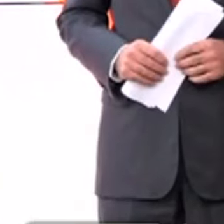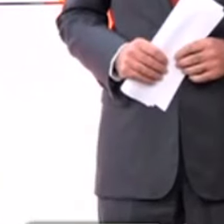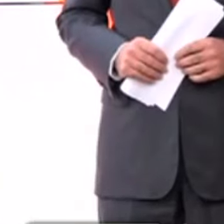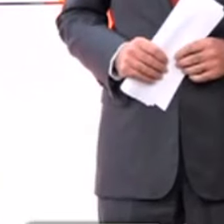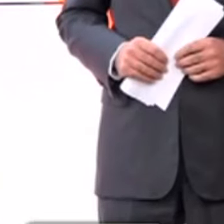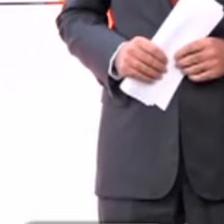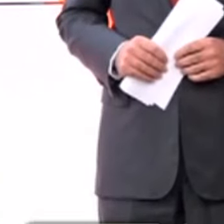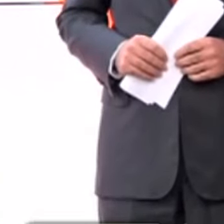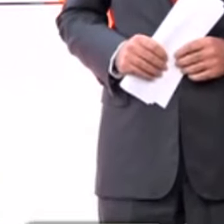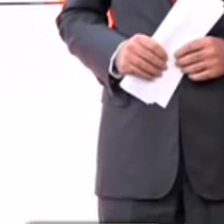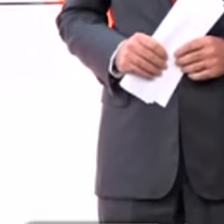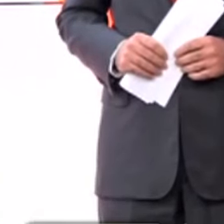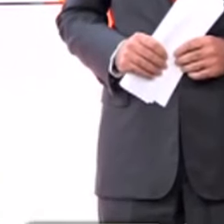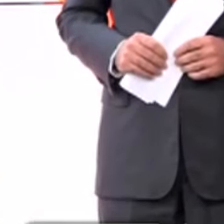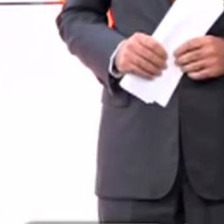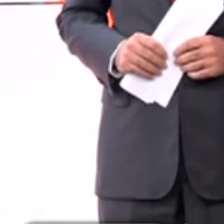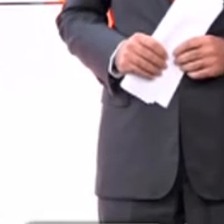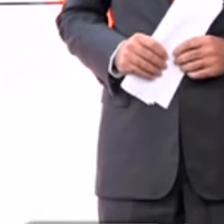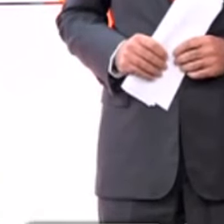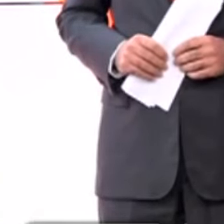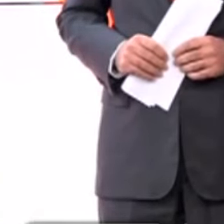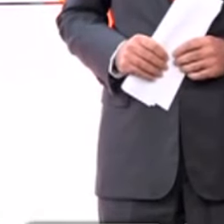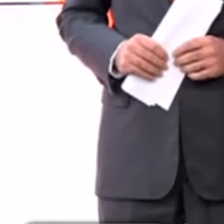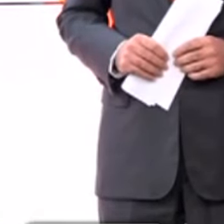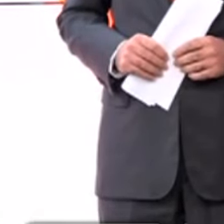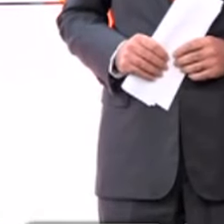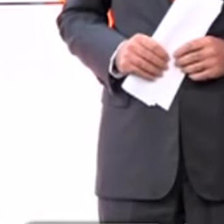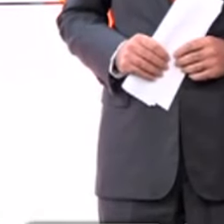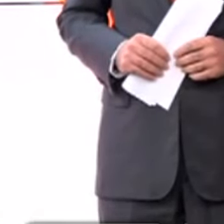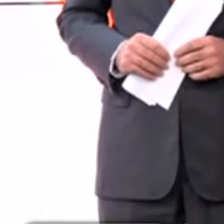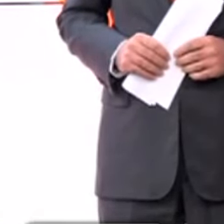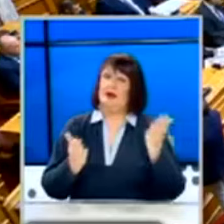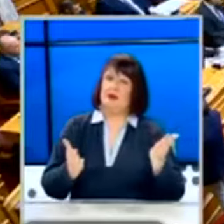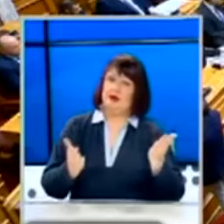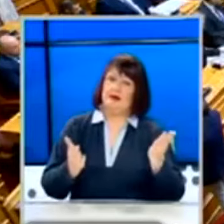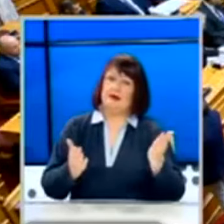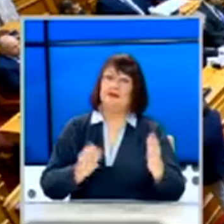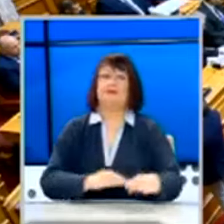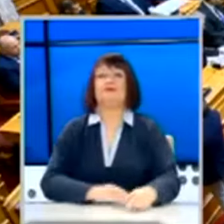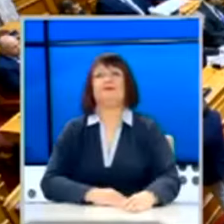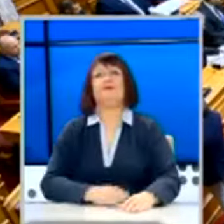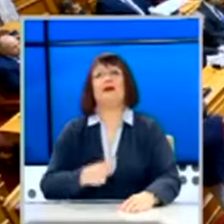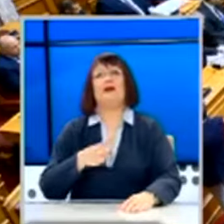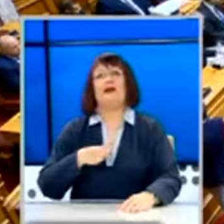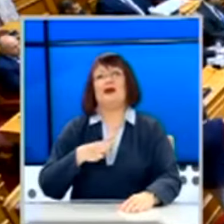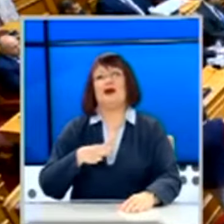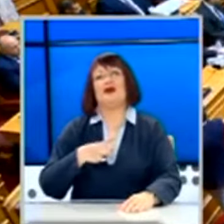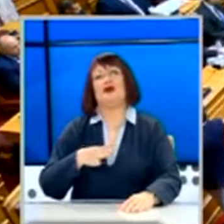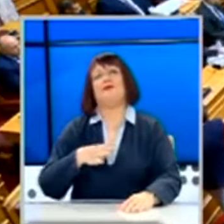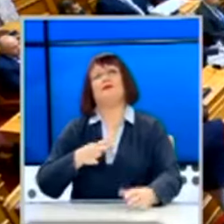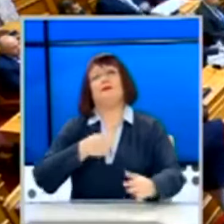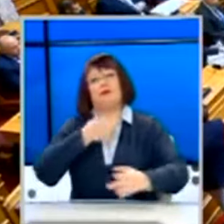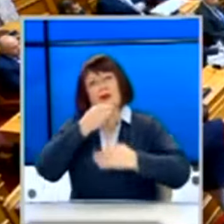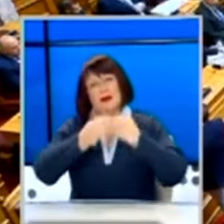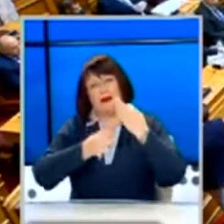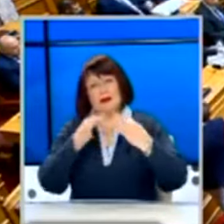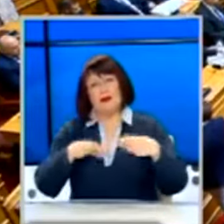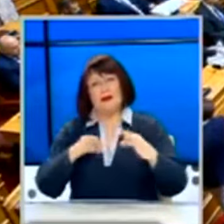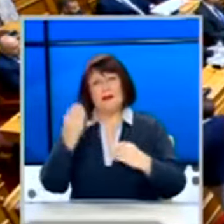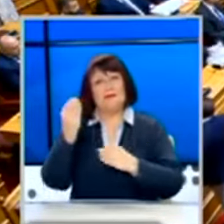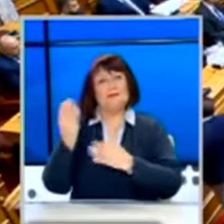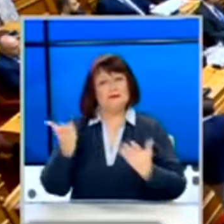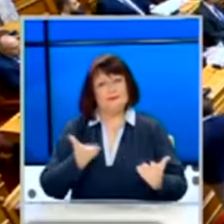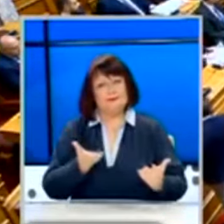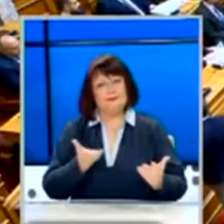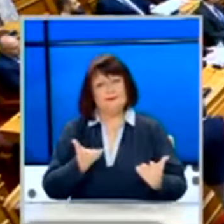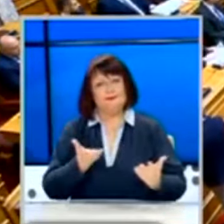και με τον Νίκο Ανδρουλάκη, με το ραντεβού μεταξύ των δύο να βρίσκεται πλέον στον αέρα. Θα ήθελα καταρχήν να καλωσορίσω